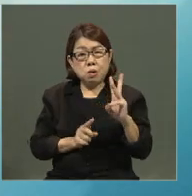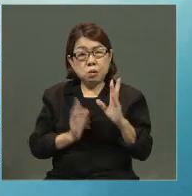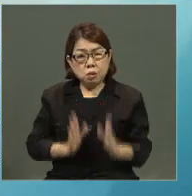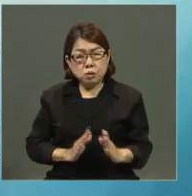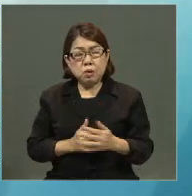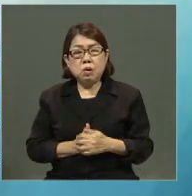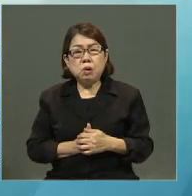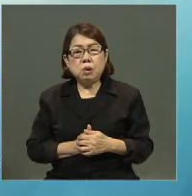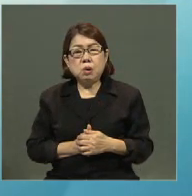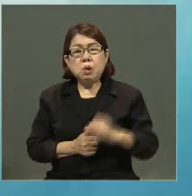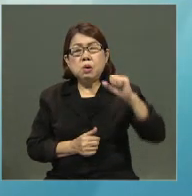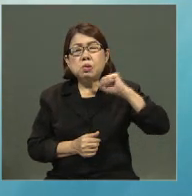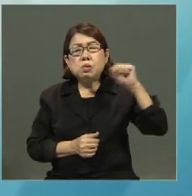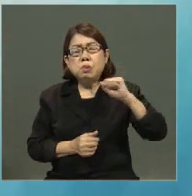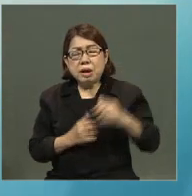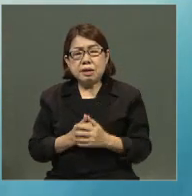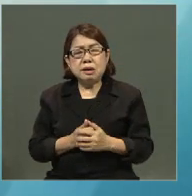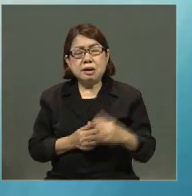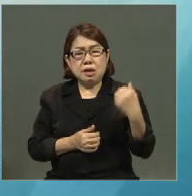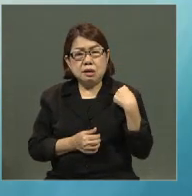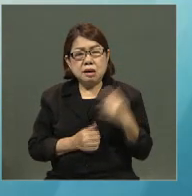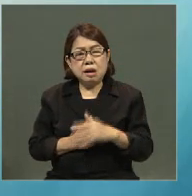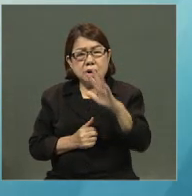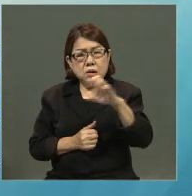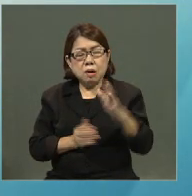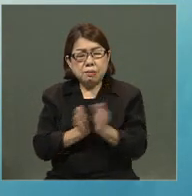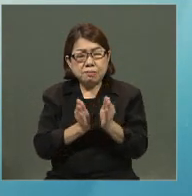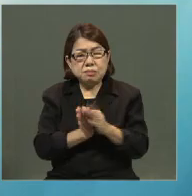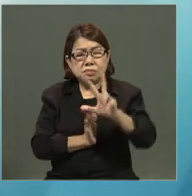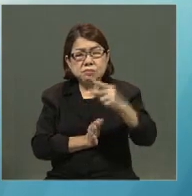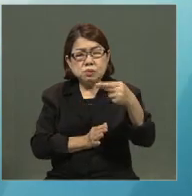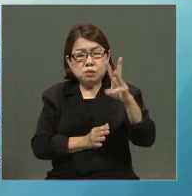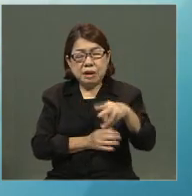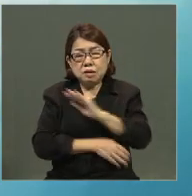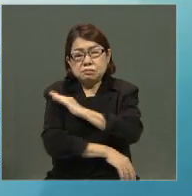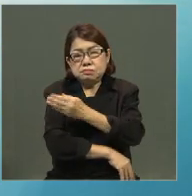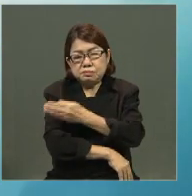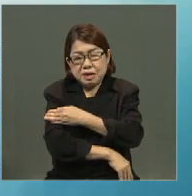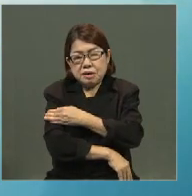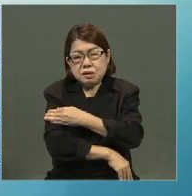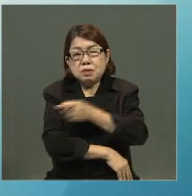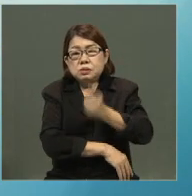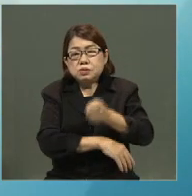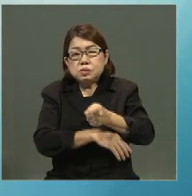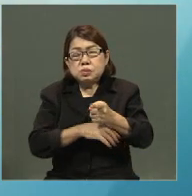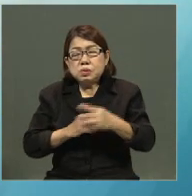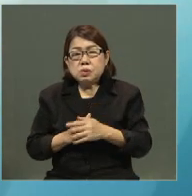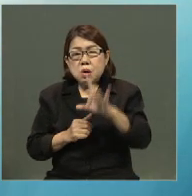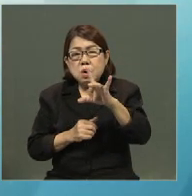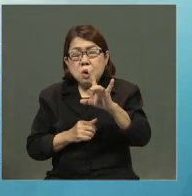ก็เยอะนะครับคูเวตอยู่ที่ 527รวมสะสมเป็น 36000กว่าฟิลิปปินส์นี้ยัง 3หลักอยู่ 2